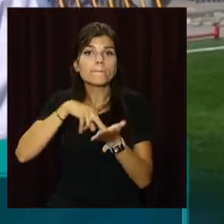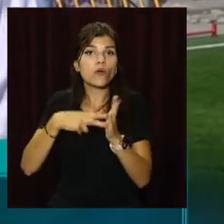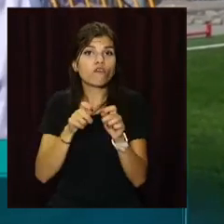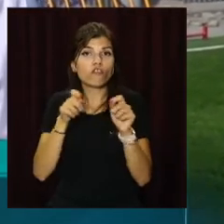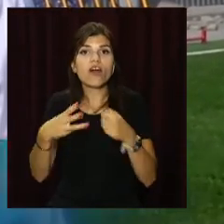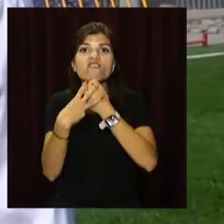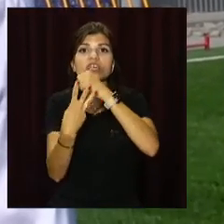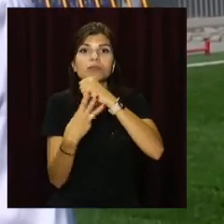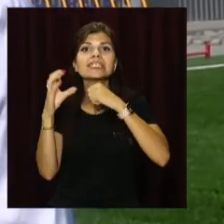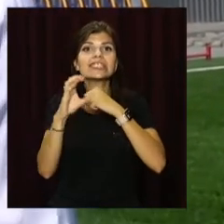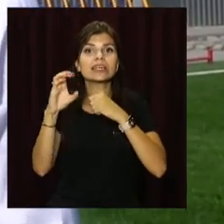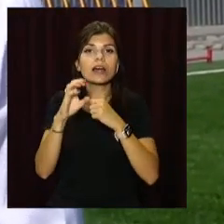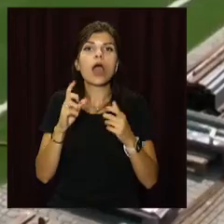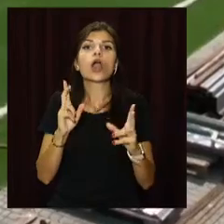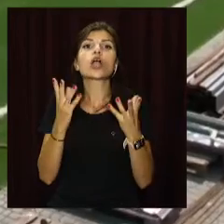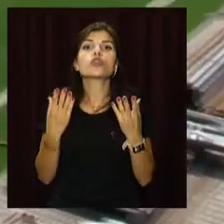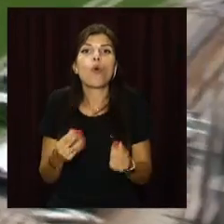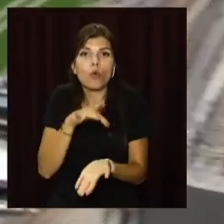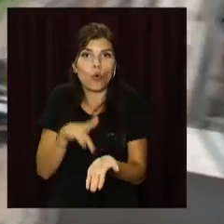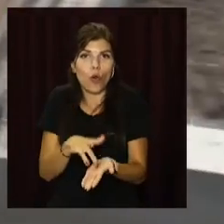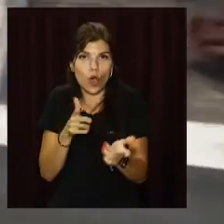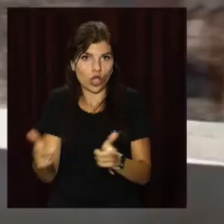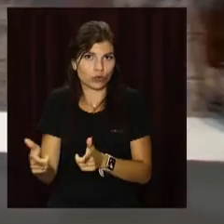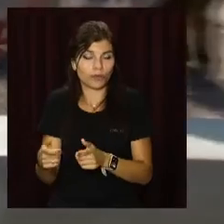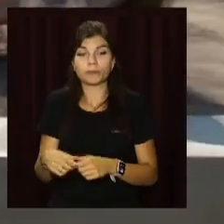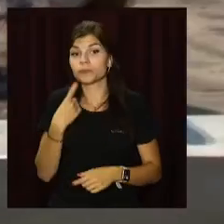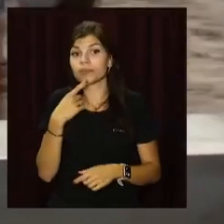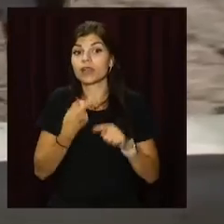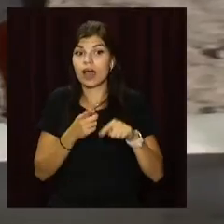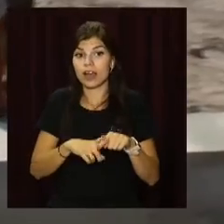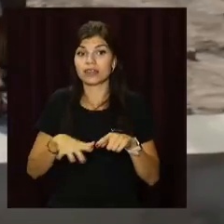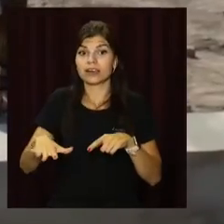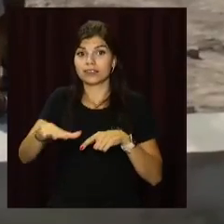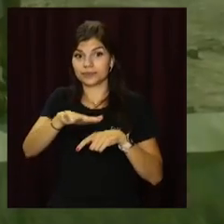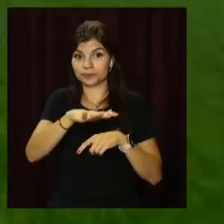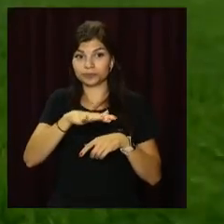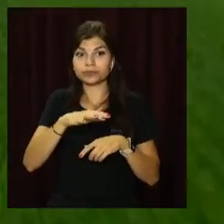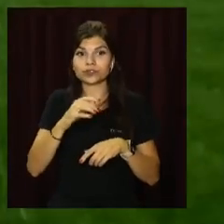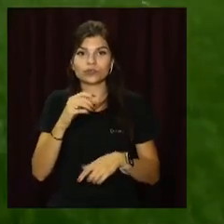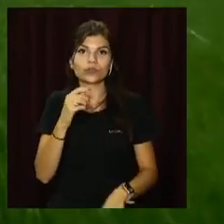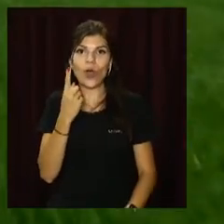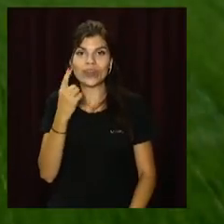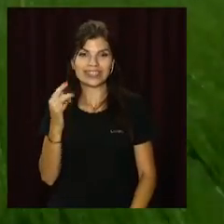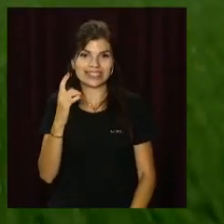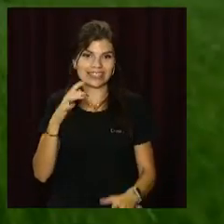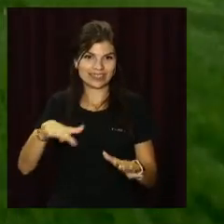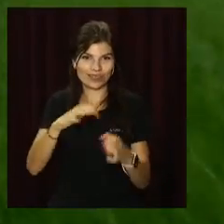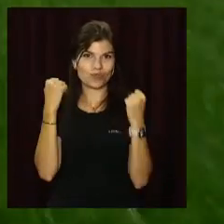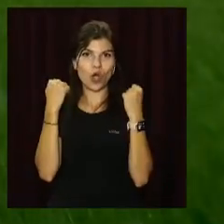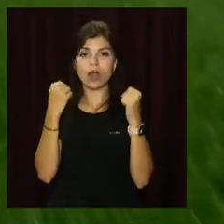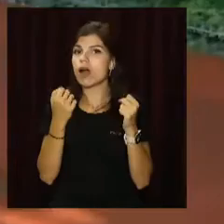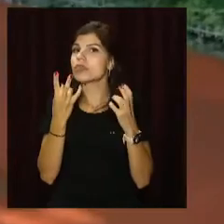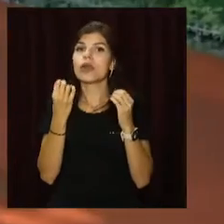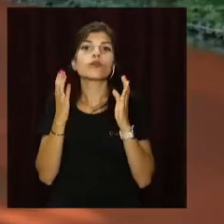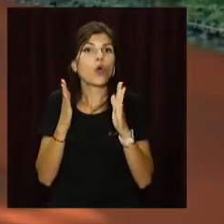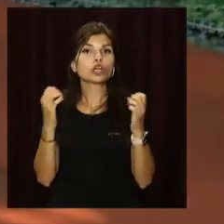відкрити 18 сентября, к дню міста. У міськраді кажуть, інфраструктура та технічне оснащення одного із стадіонів дозволить не лише